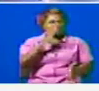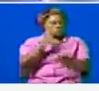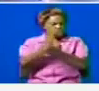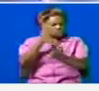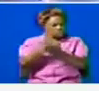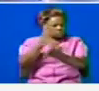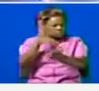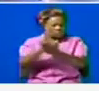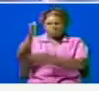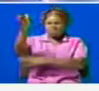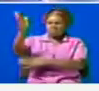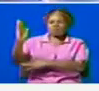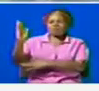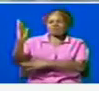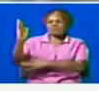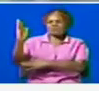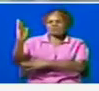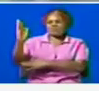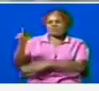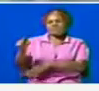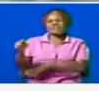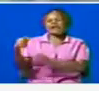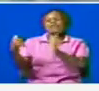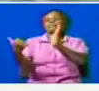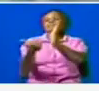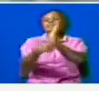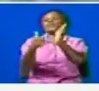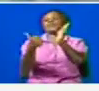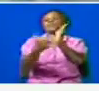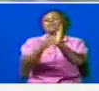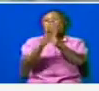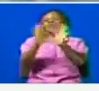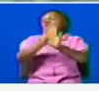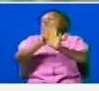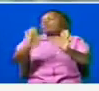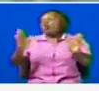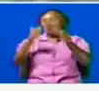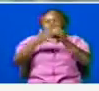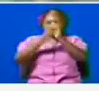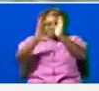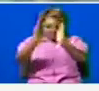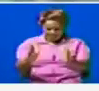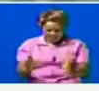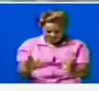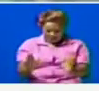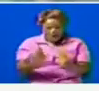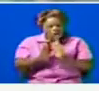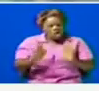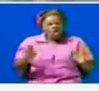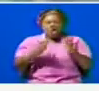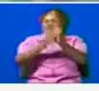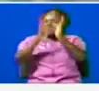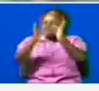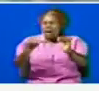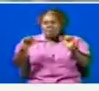Mwenyezi Mungu, Mola nisamehe, hilo ndilo janga tulionalo Kenya ya sasa. Hamna kiongozi hata mmoja leo hii